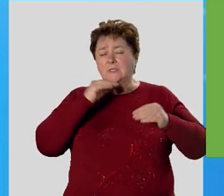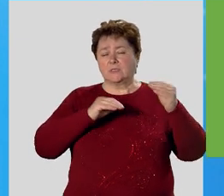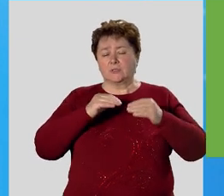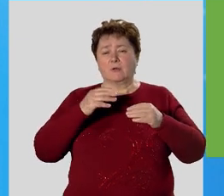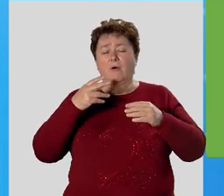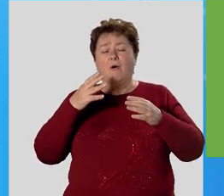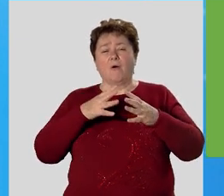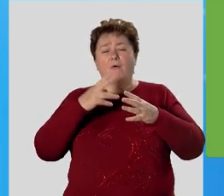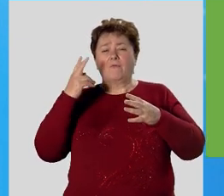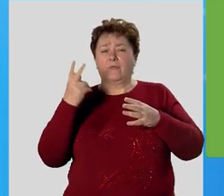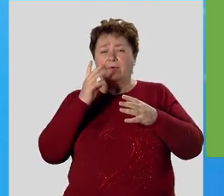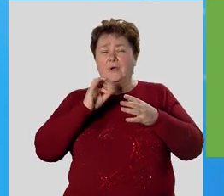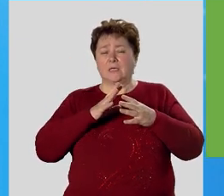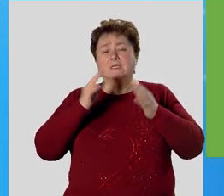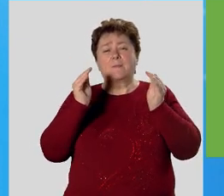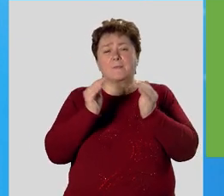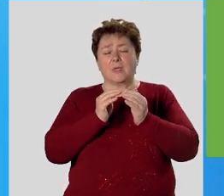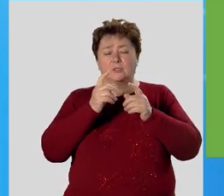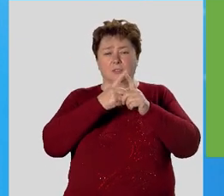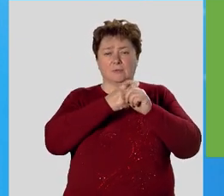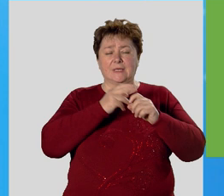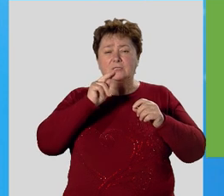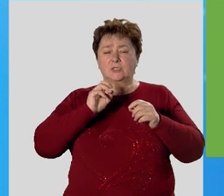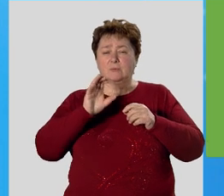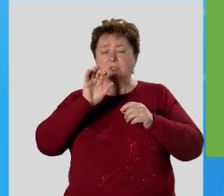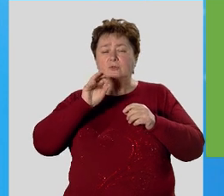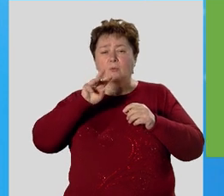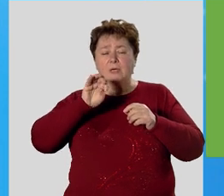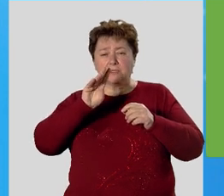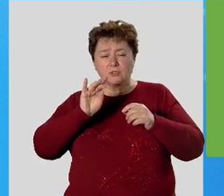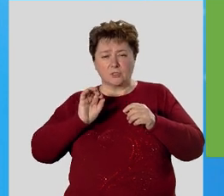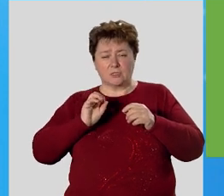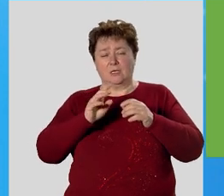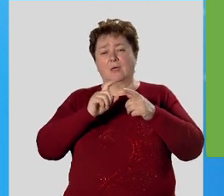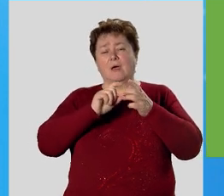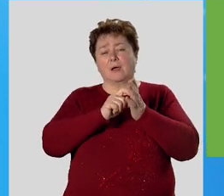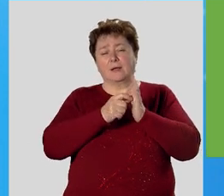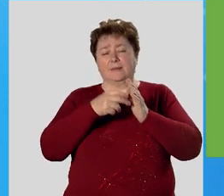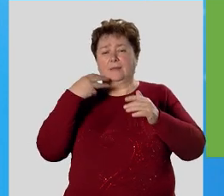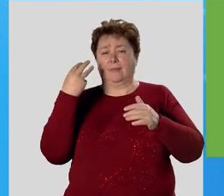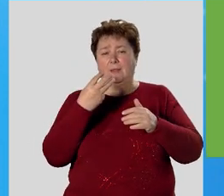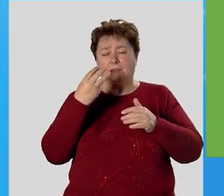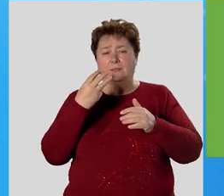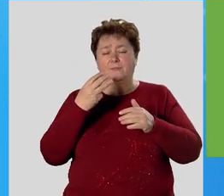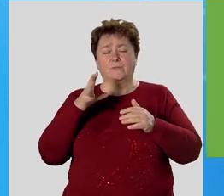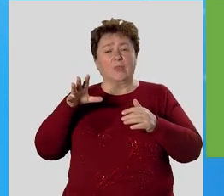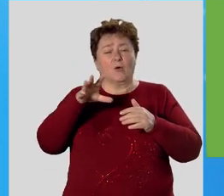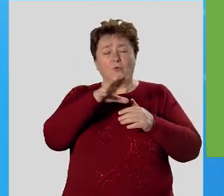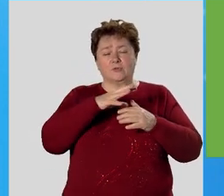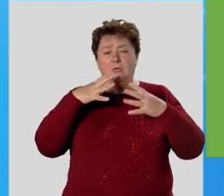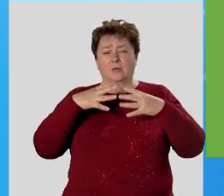содержат вдвое меньше хромосом, чем соматические клетки. Третье. У